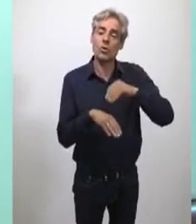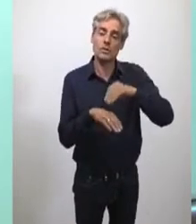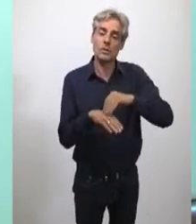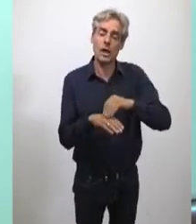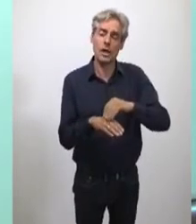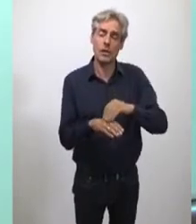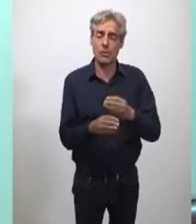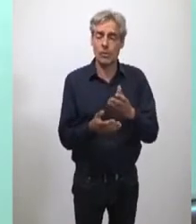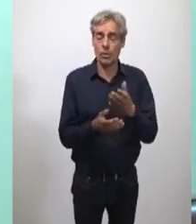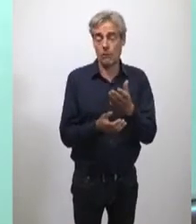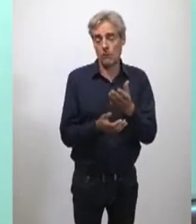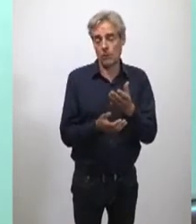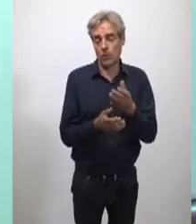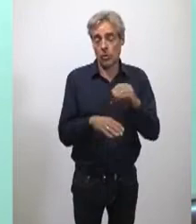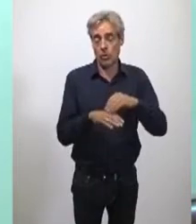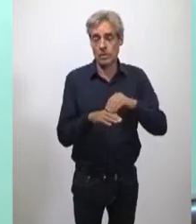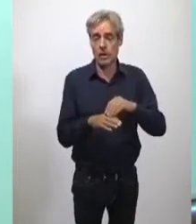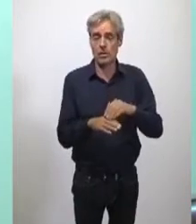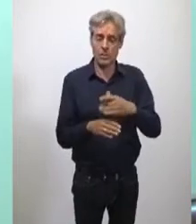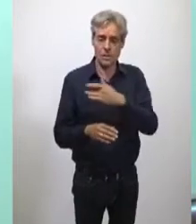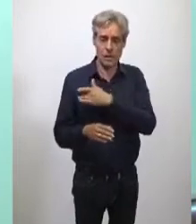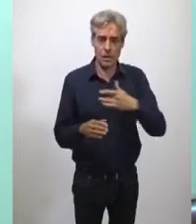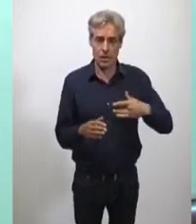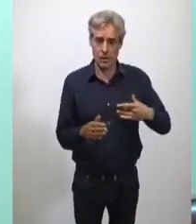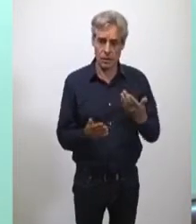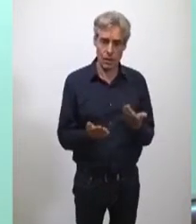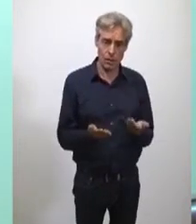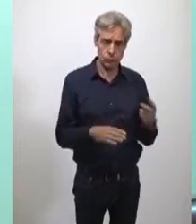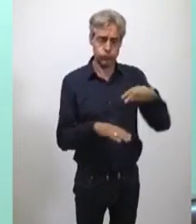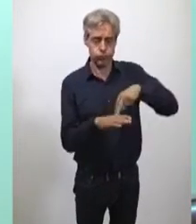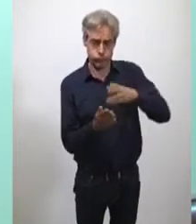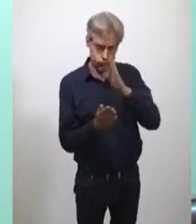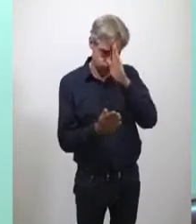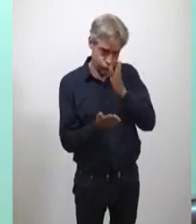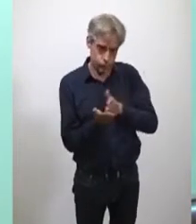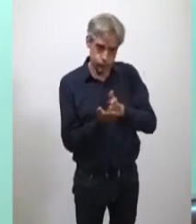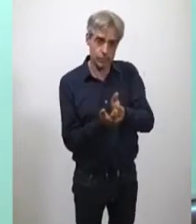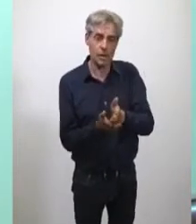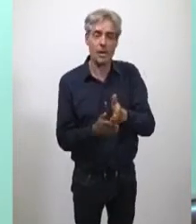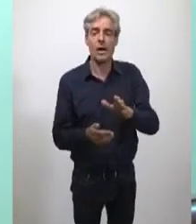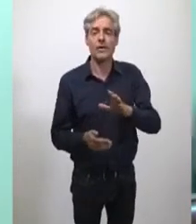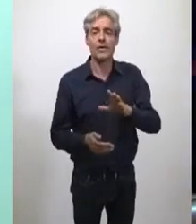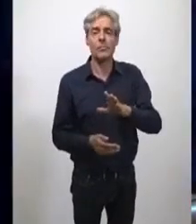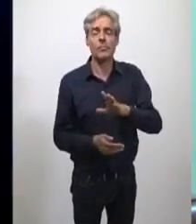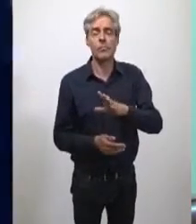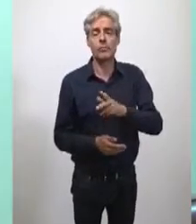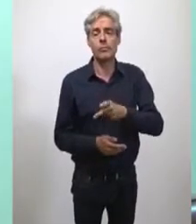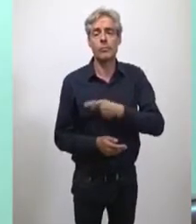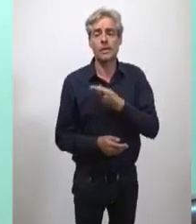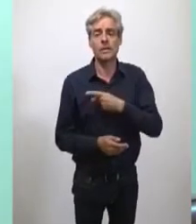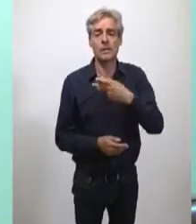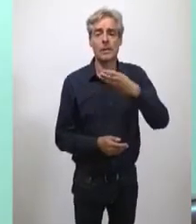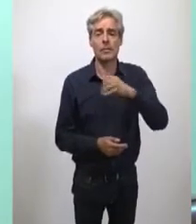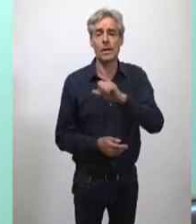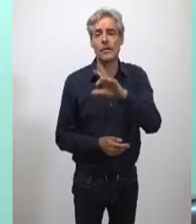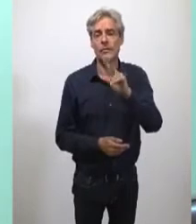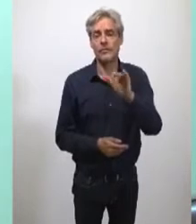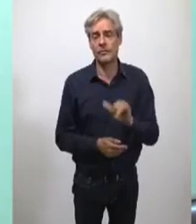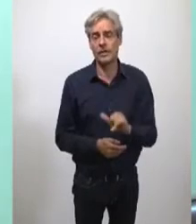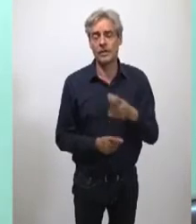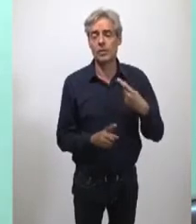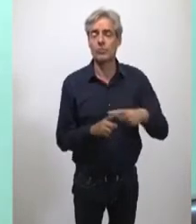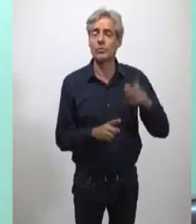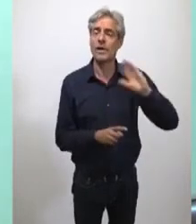sanitaire que nous avons mis en place ici à Bordeaux, qui est coprésidé par le professeur Denis Malvy et par